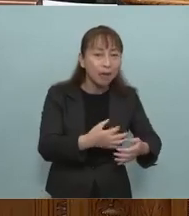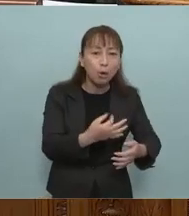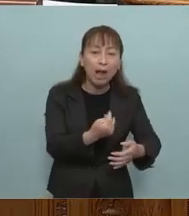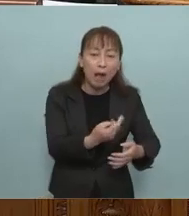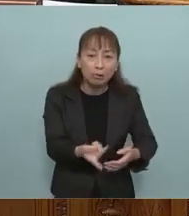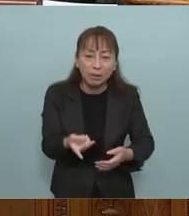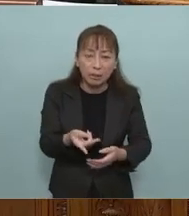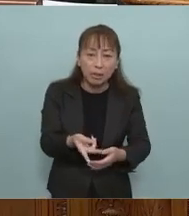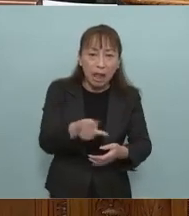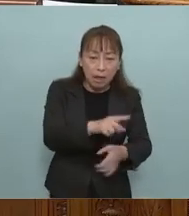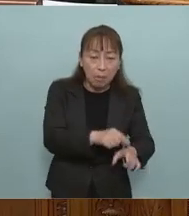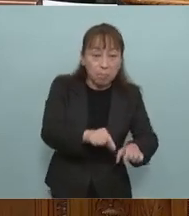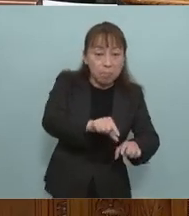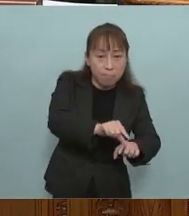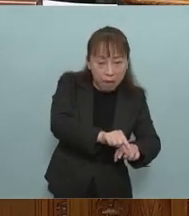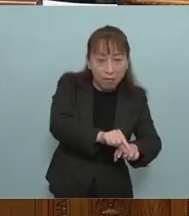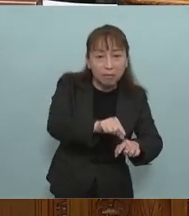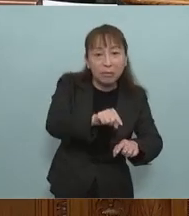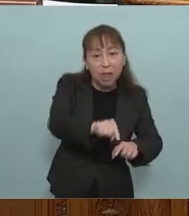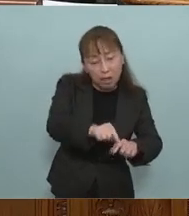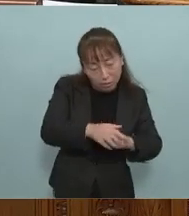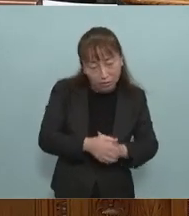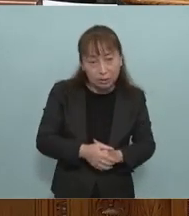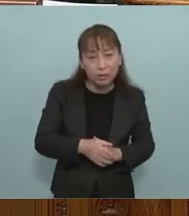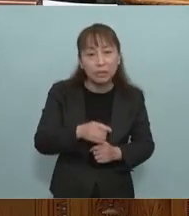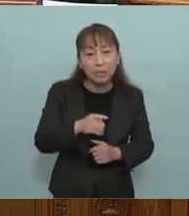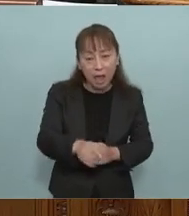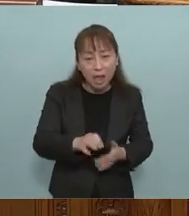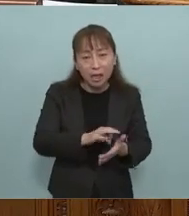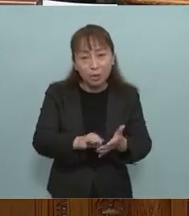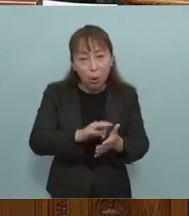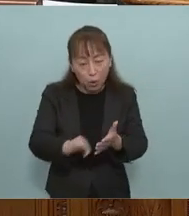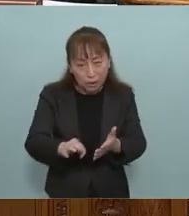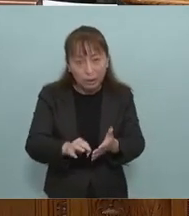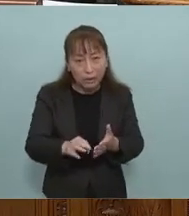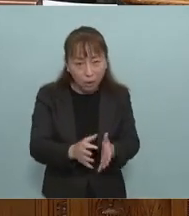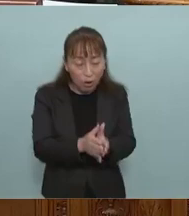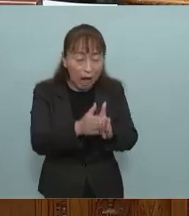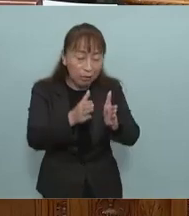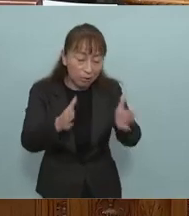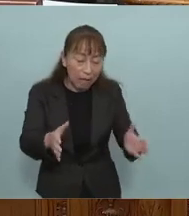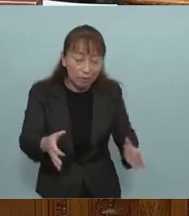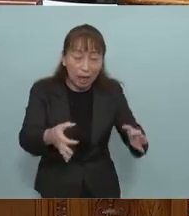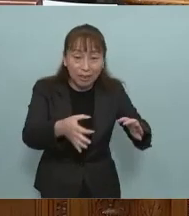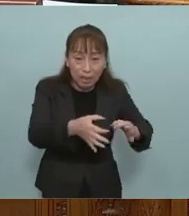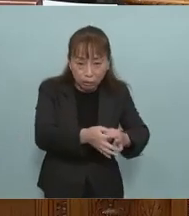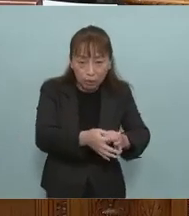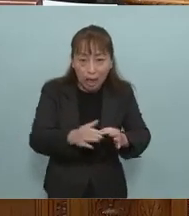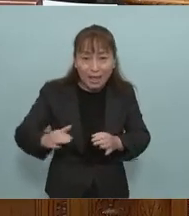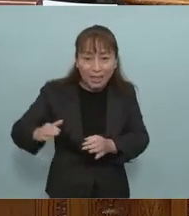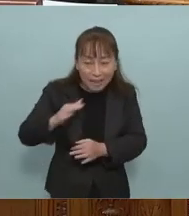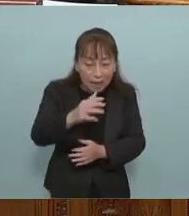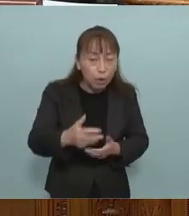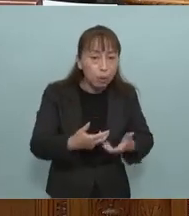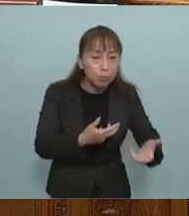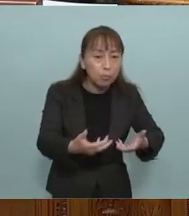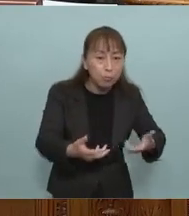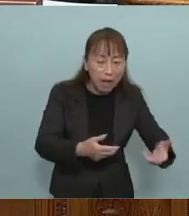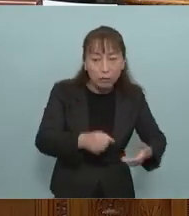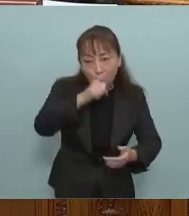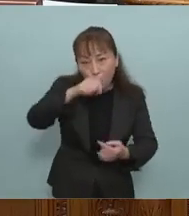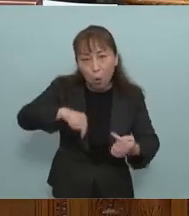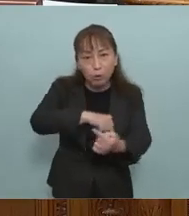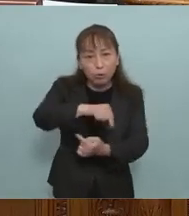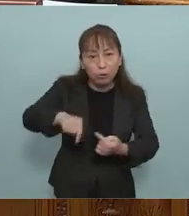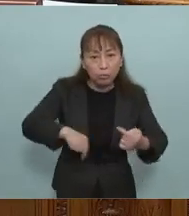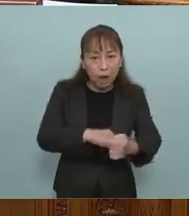への投資や賃上げの原資を生み出し、消費拡大につなげるという成長と分配の好循環を生み